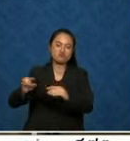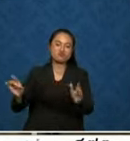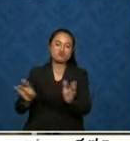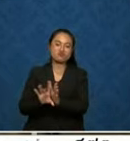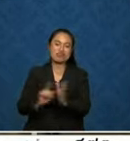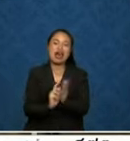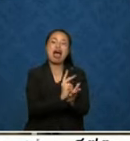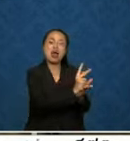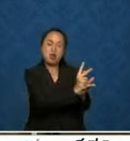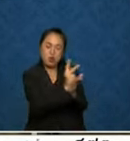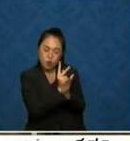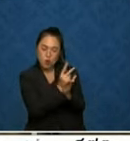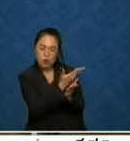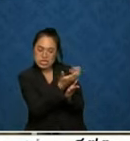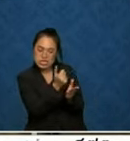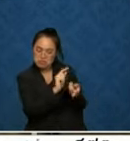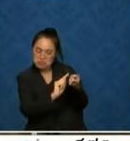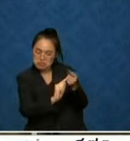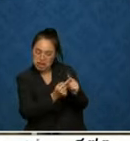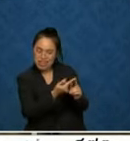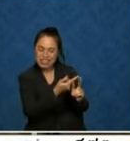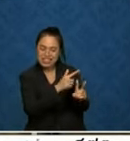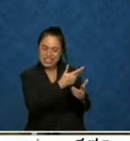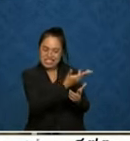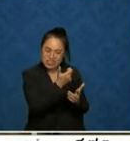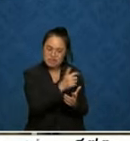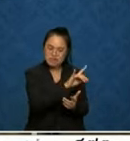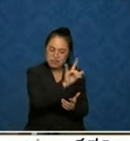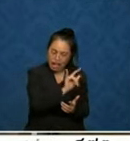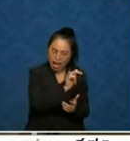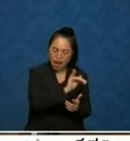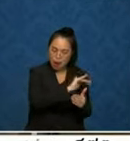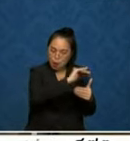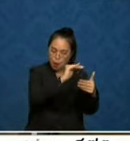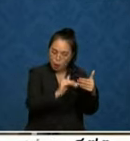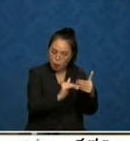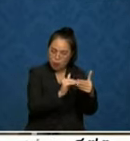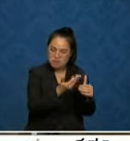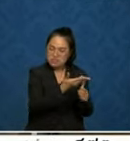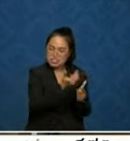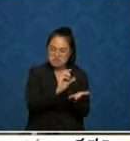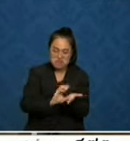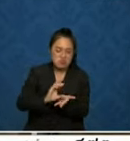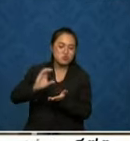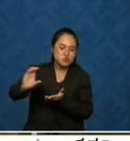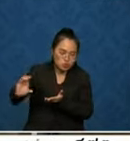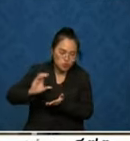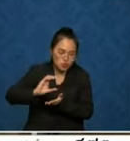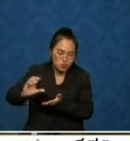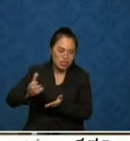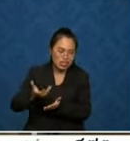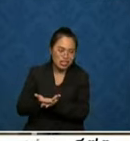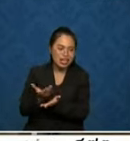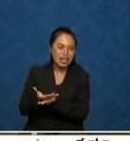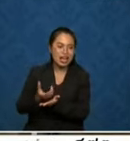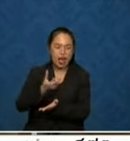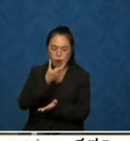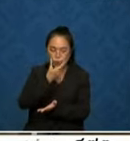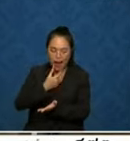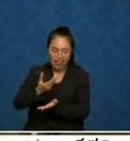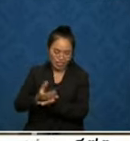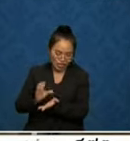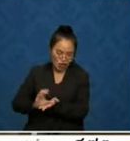ไปกู้หนี้ยืมสินออกมาญาติพี่น้องนะครับพอคิดว่าการลงทุนกับคนพวกนี้ครูก็ไปกู้สหกร